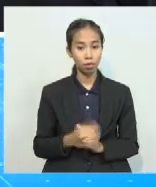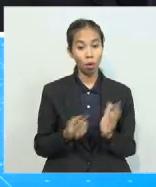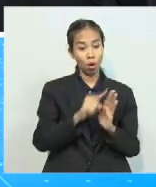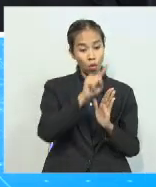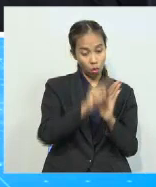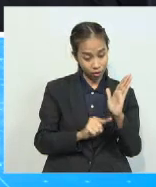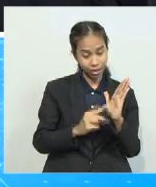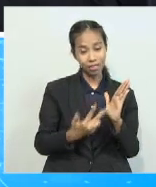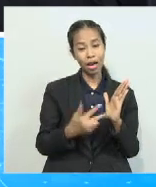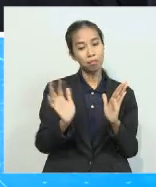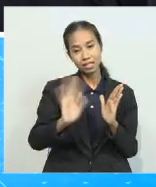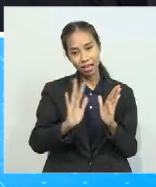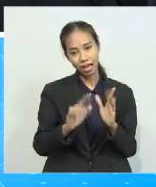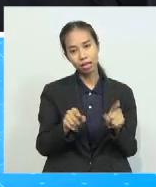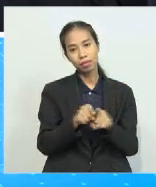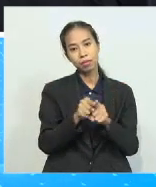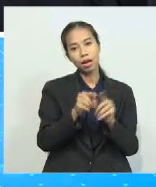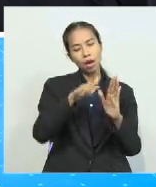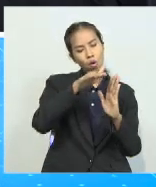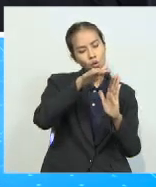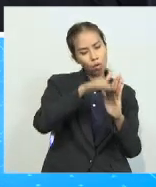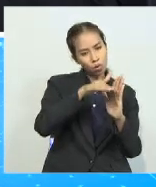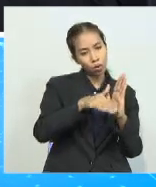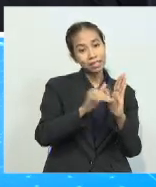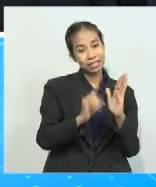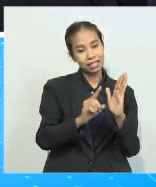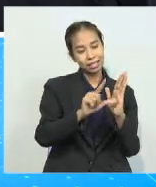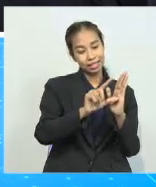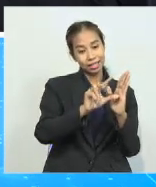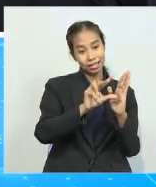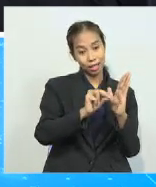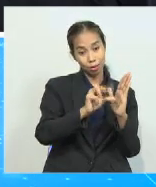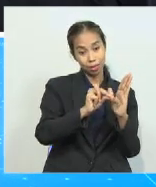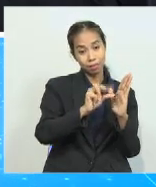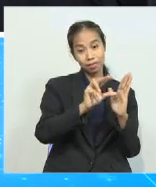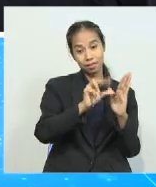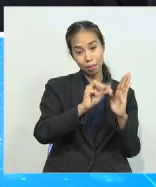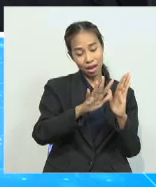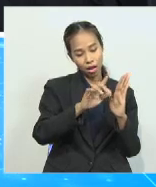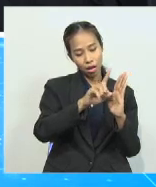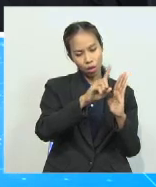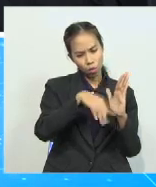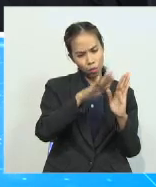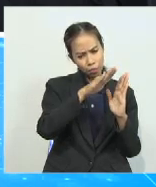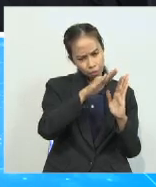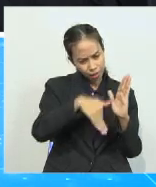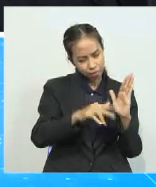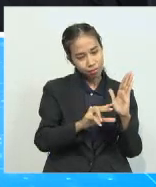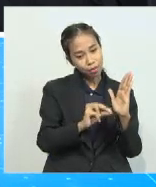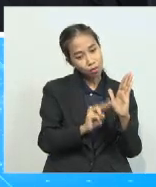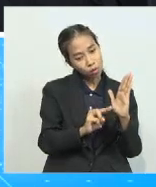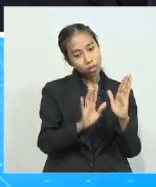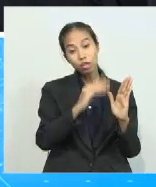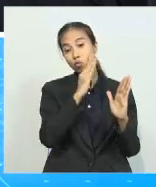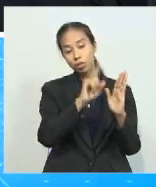3นะ ค่ะลดลงมาได ้ถึง3เลยเหรอบอกไม่ใช่เราหมายความว่าถ้ามันเดิม